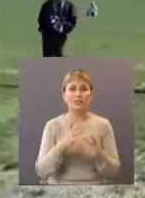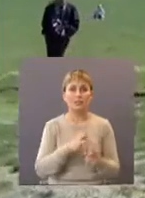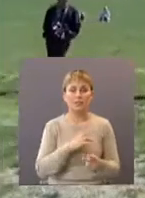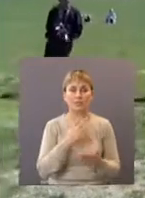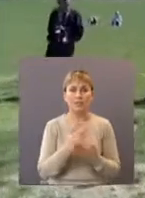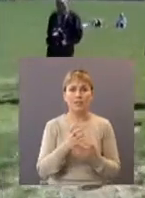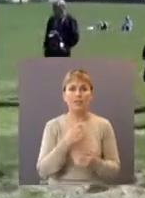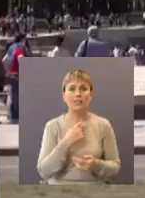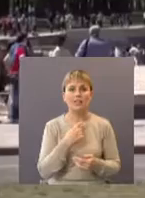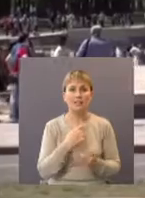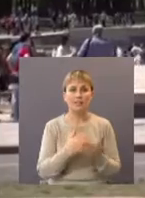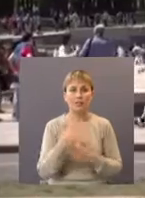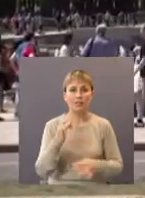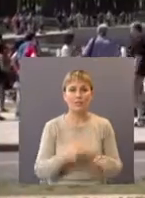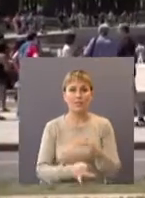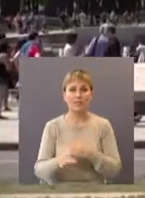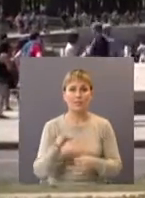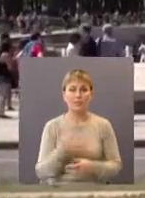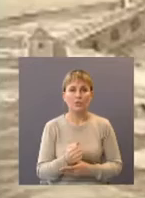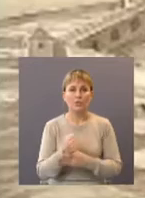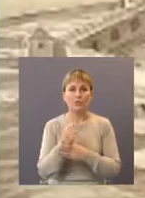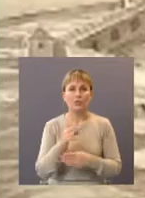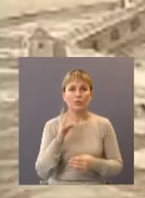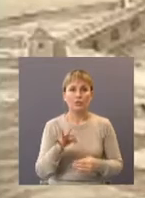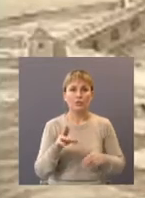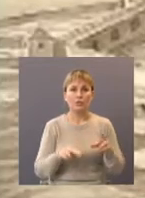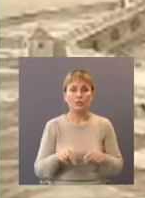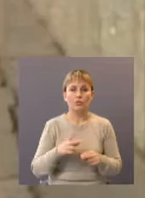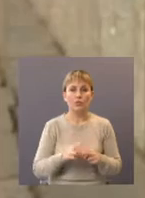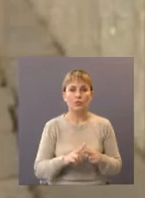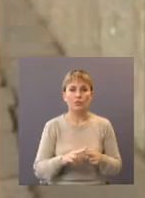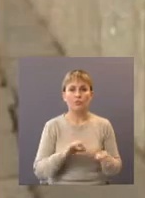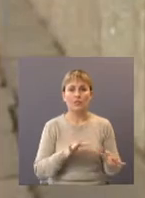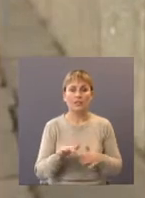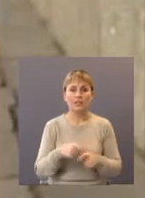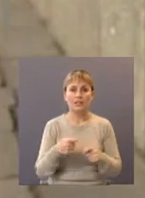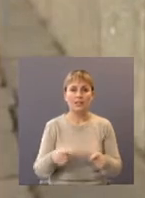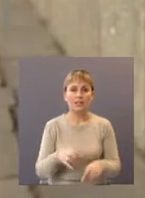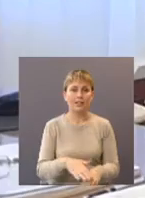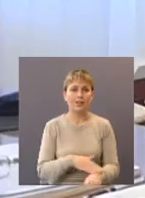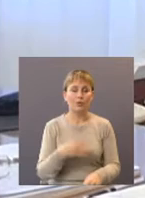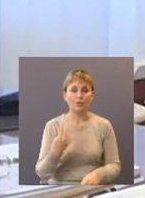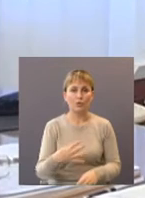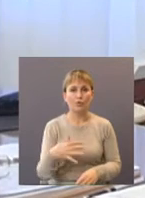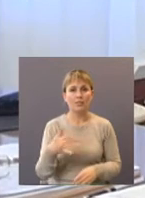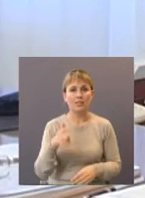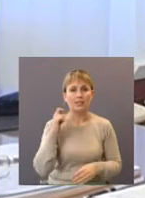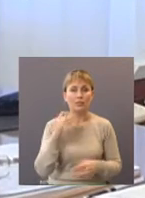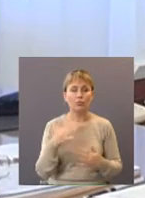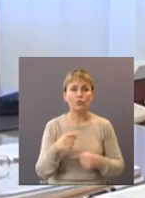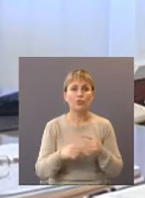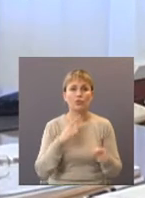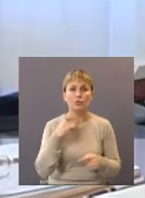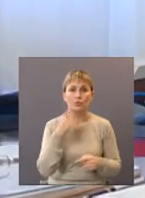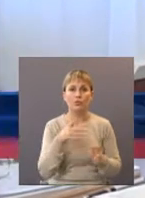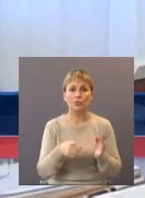из Филадельфии в Вашингтон. И в соседней России принимались такие непростые исторические решения. Столицу переносить – это дело